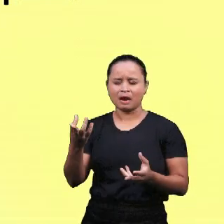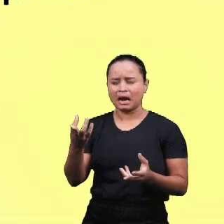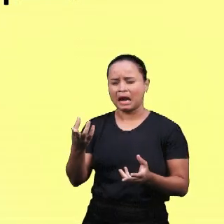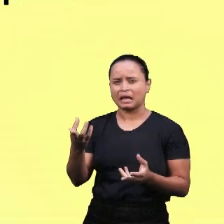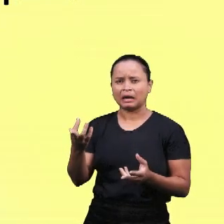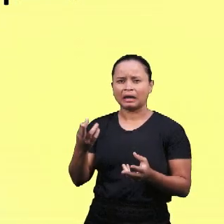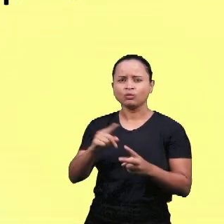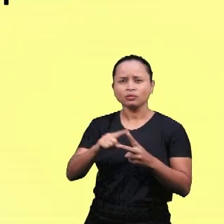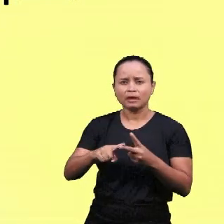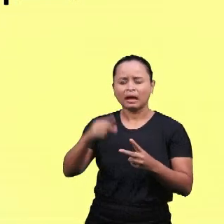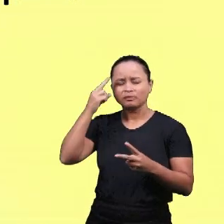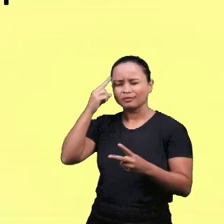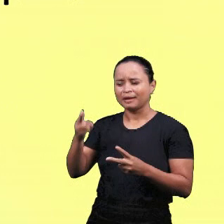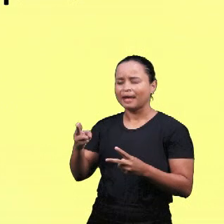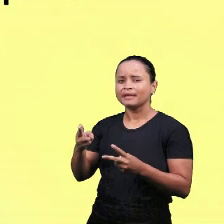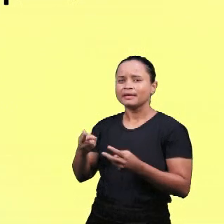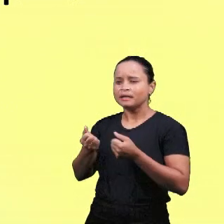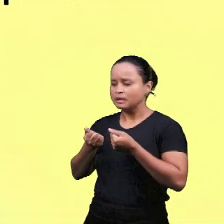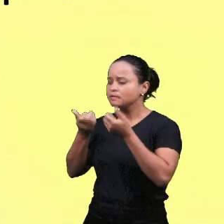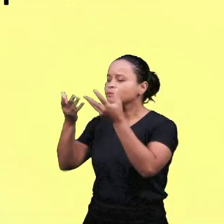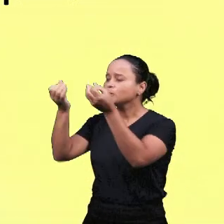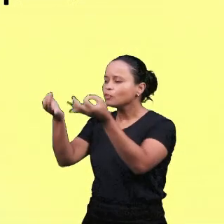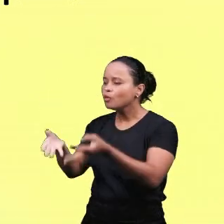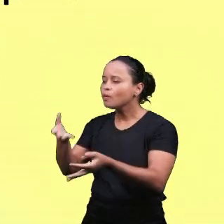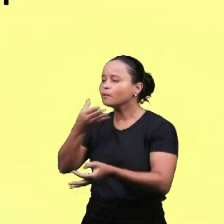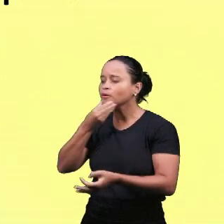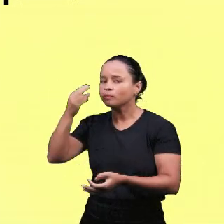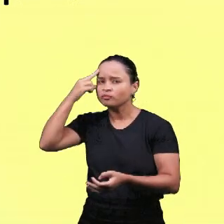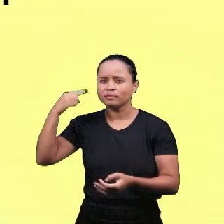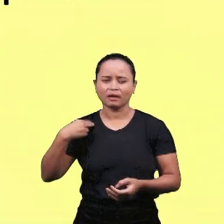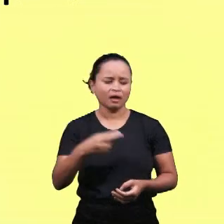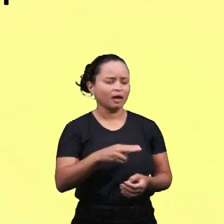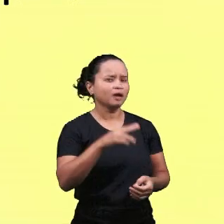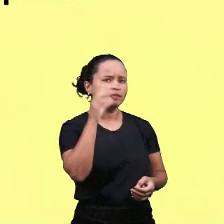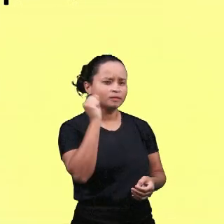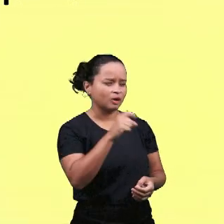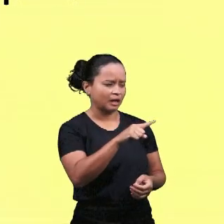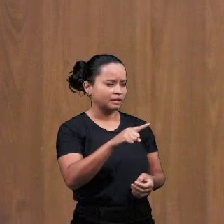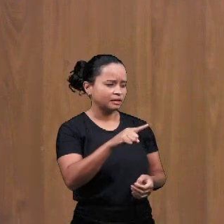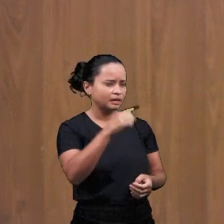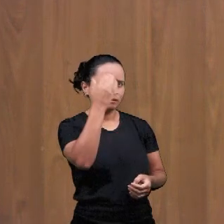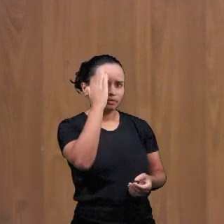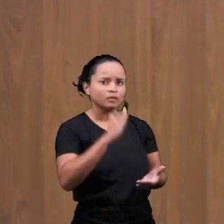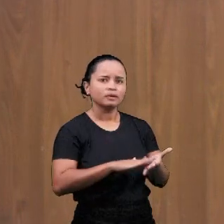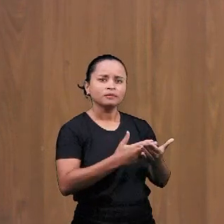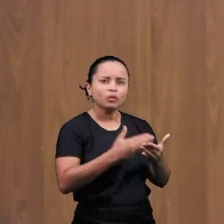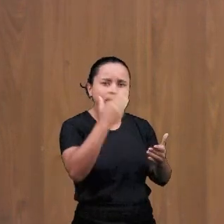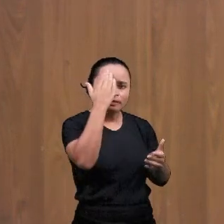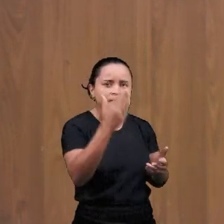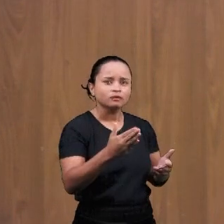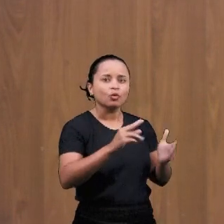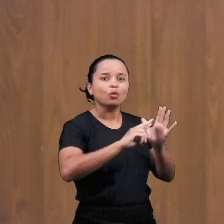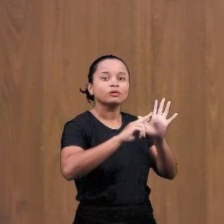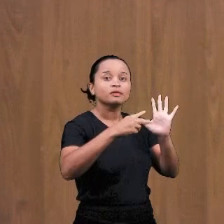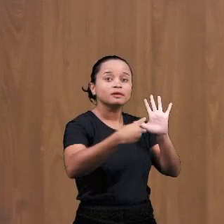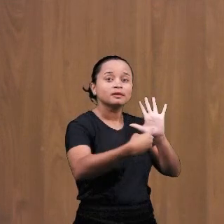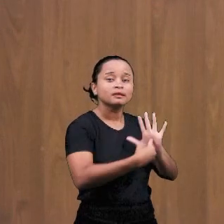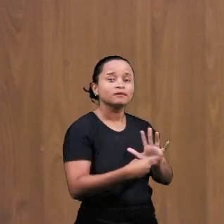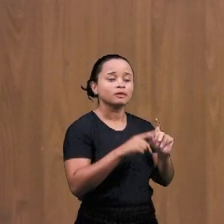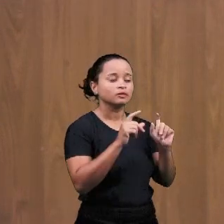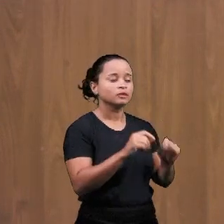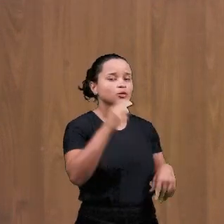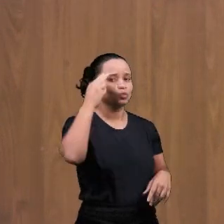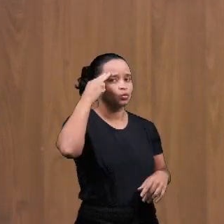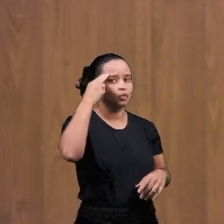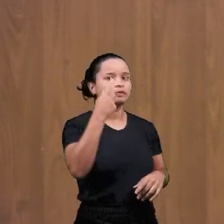Joseph a entendu les rêves et a donné l'interprétation, la signification de ces rêves. Et Joseph leur a